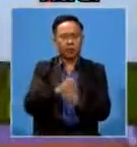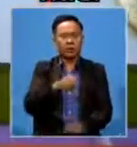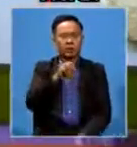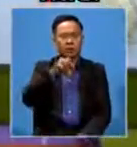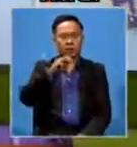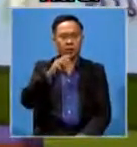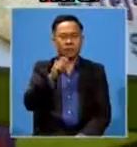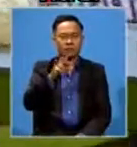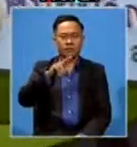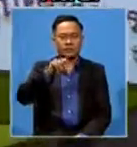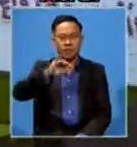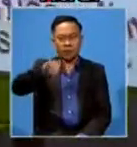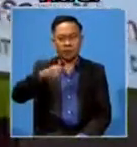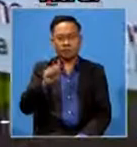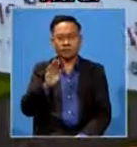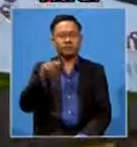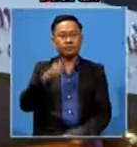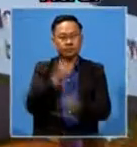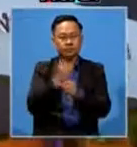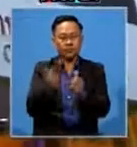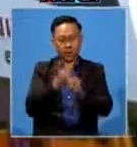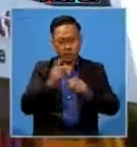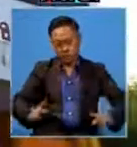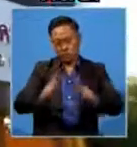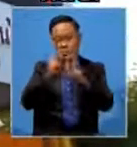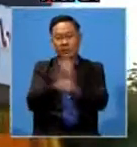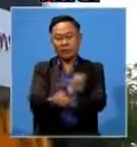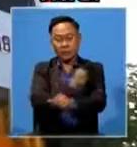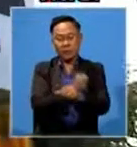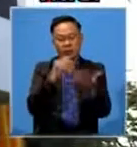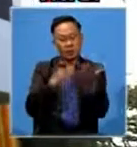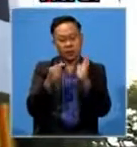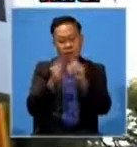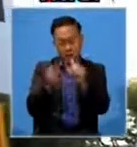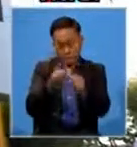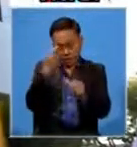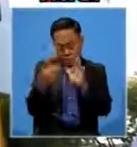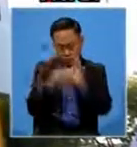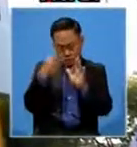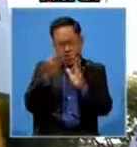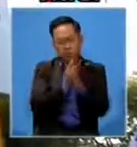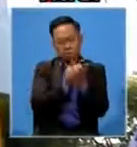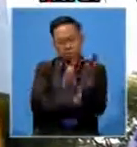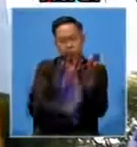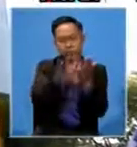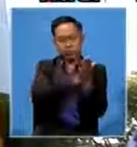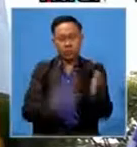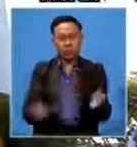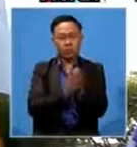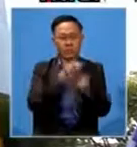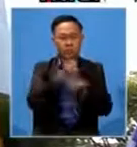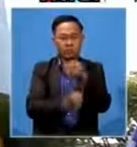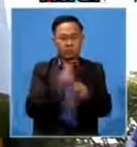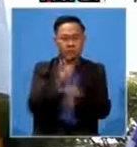กระทรวงแรงงานอาคารสีลูกกวาดและได้ขยายไปในจังหวัดต่างๆซึ่งในปี2559ได้มีการจัด